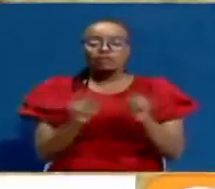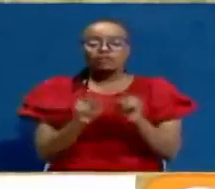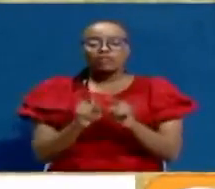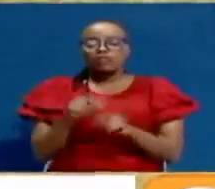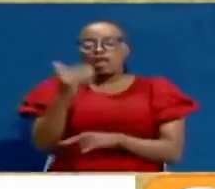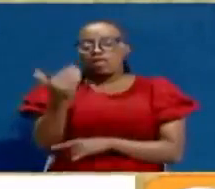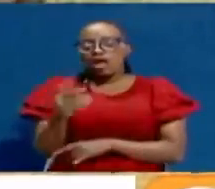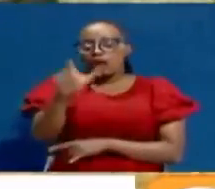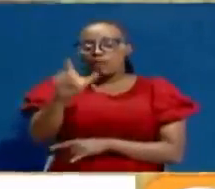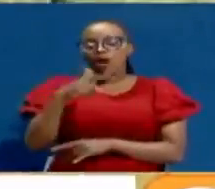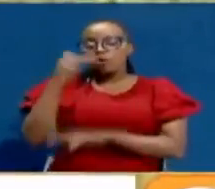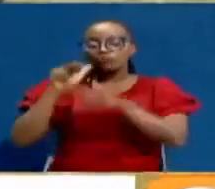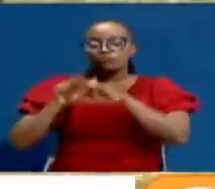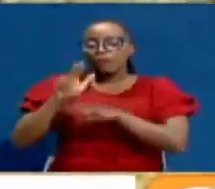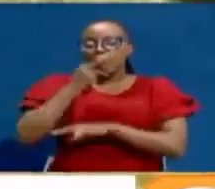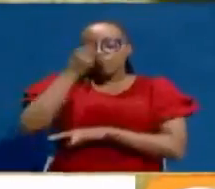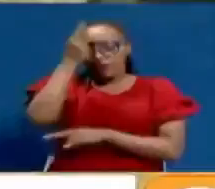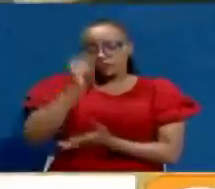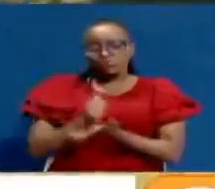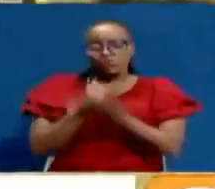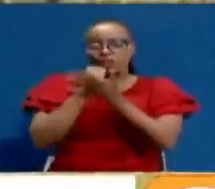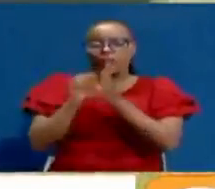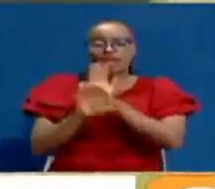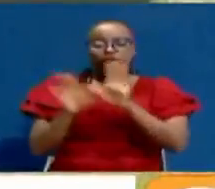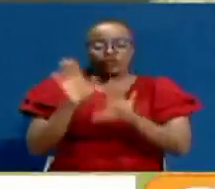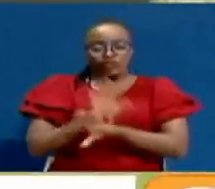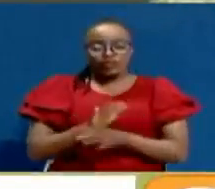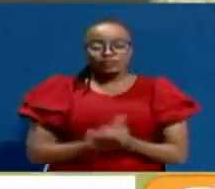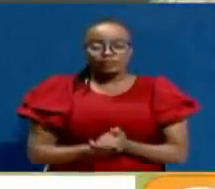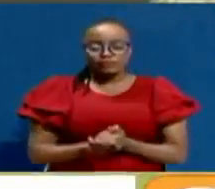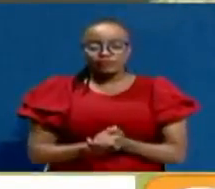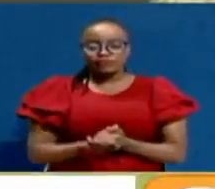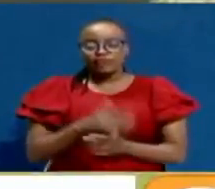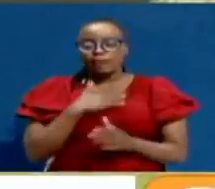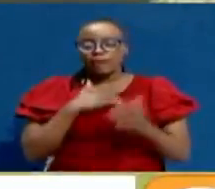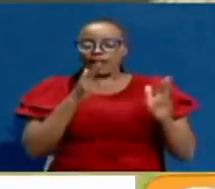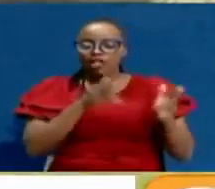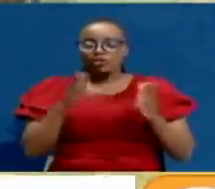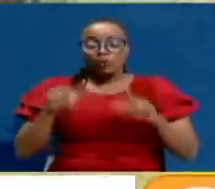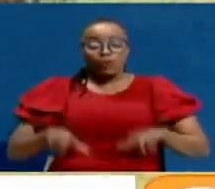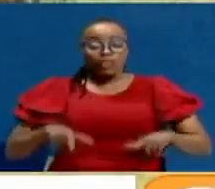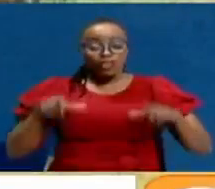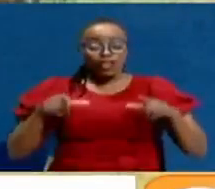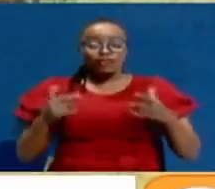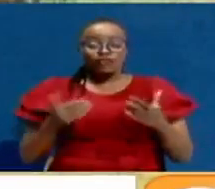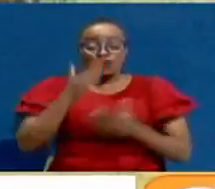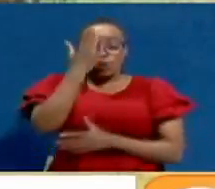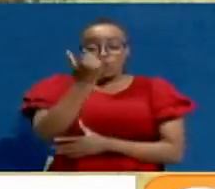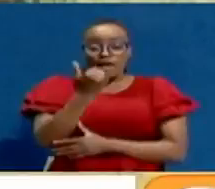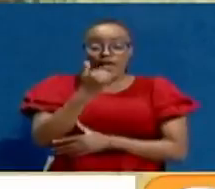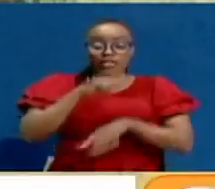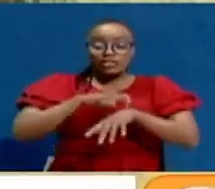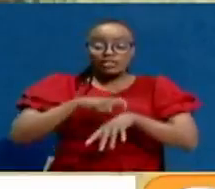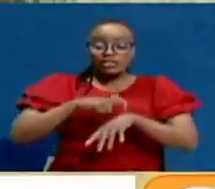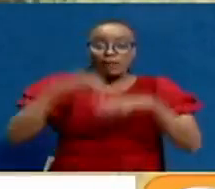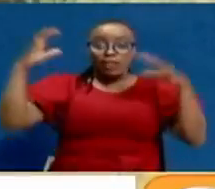kama mtoto mchanga anayetegemea msaada wa wazazi wake kwa kila jambo. Na imeaffect maisha yangu ya kawaida juu kama mambo